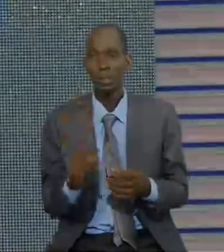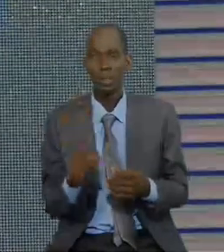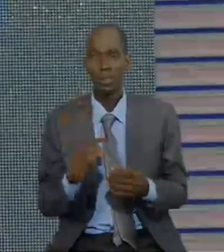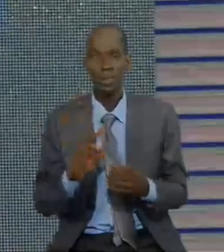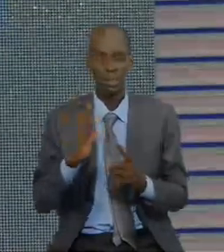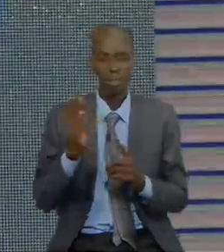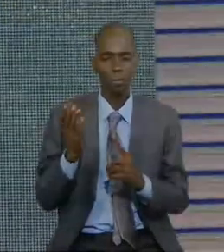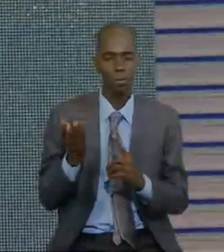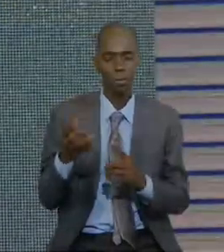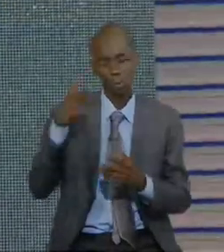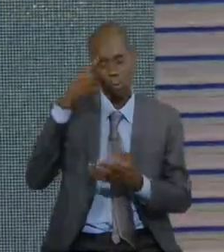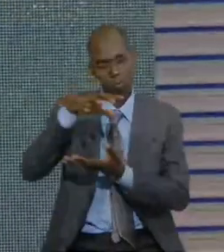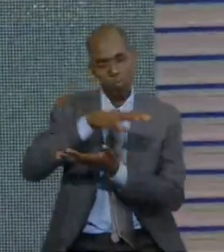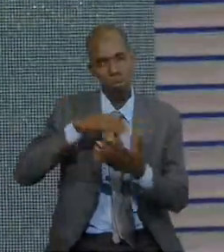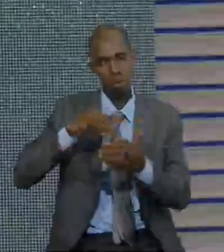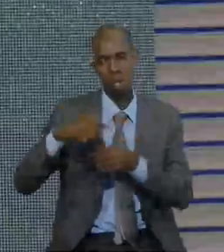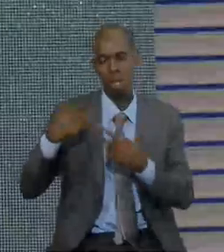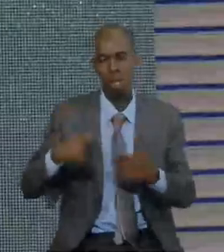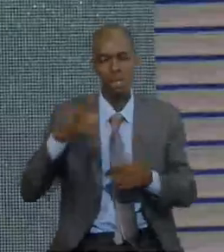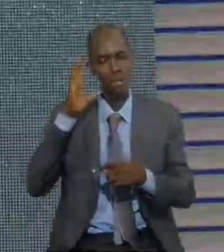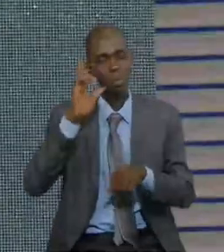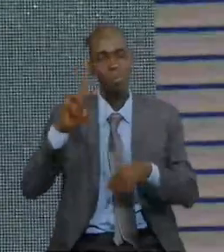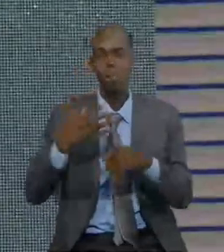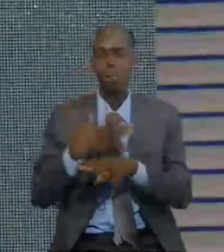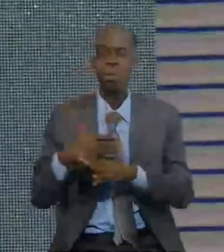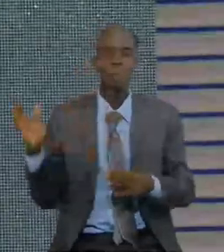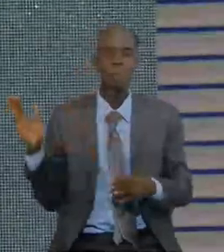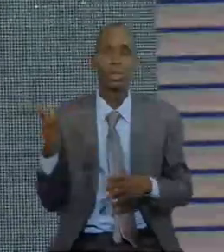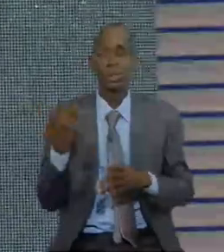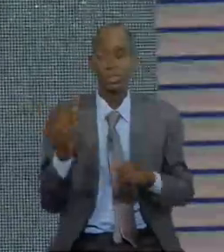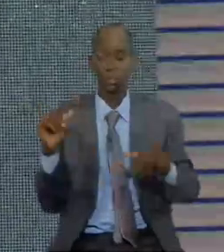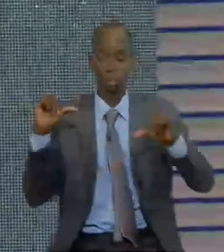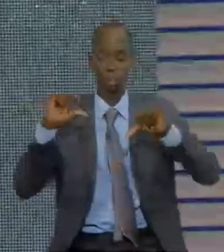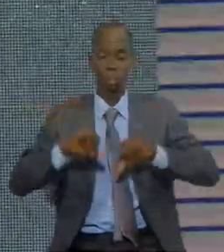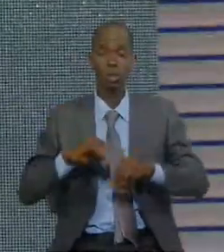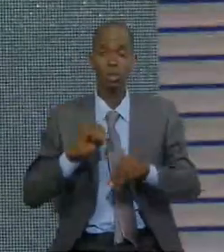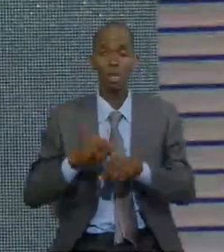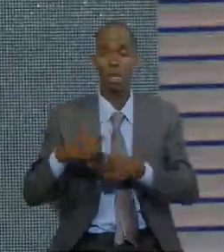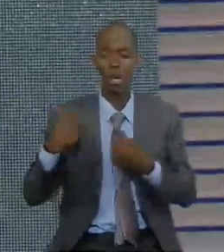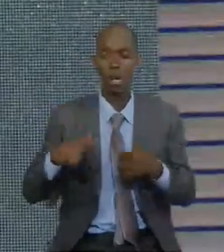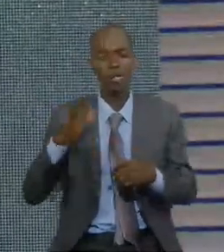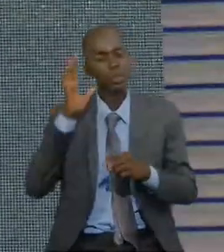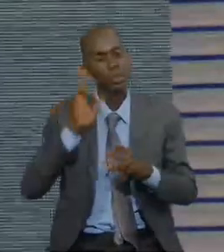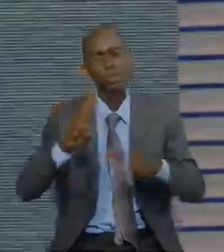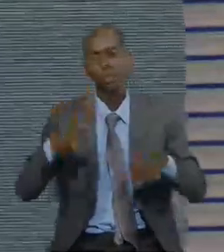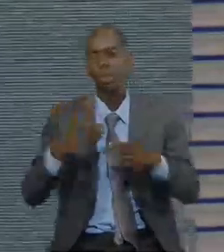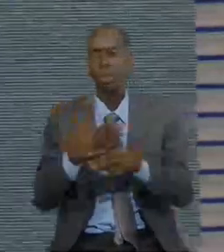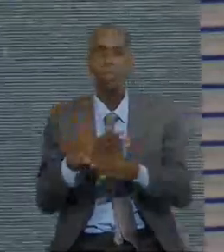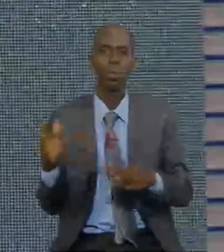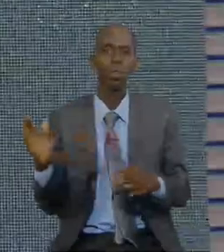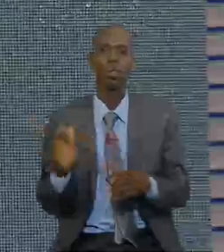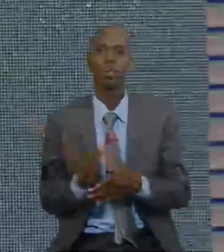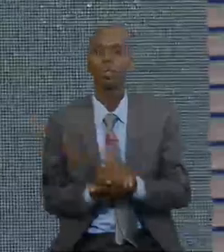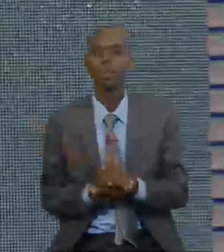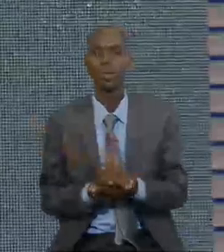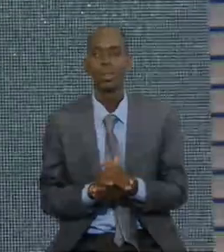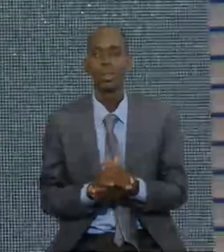la confusion de ton cœur s'en ira la condamnation de ton cœur s'en